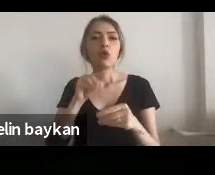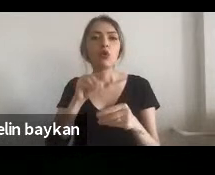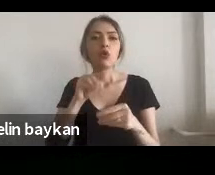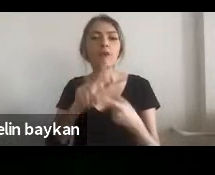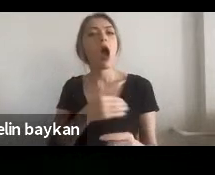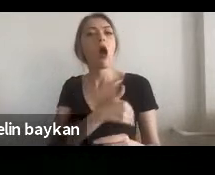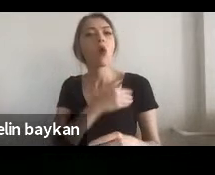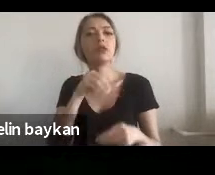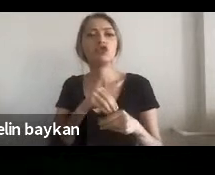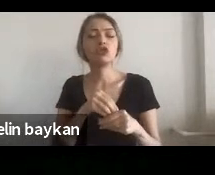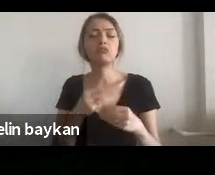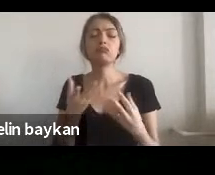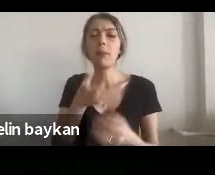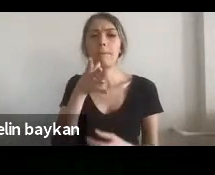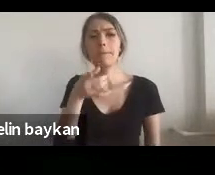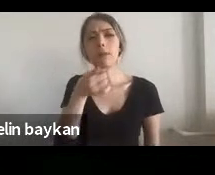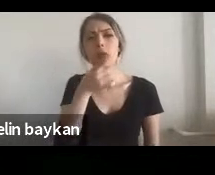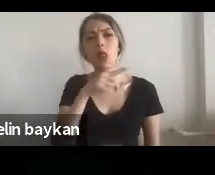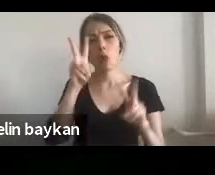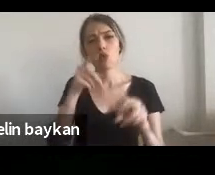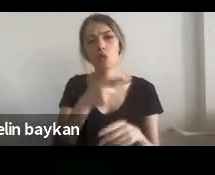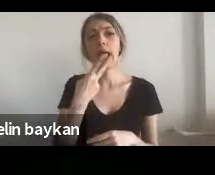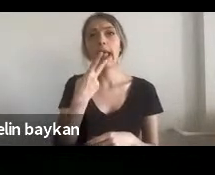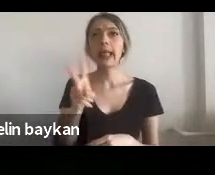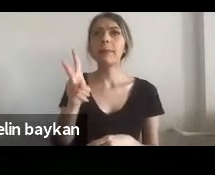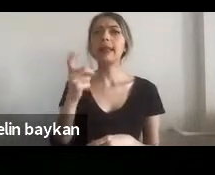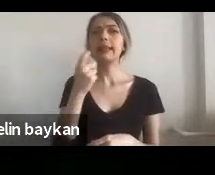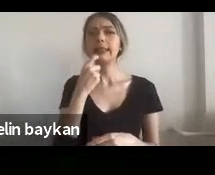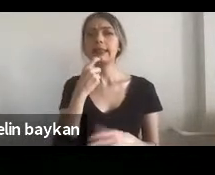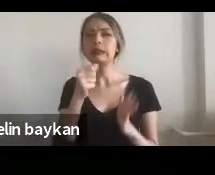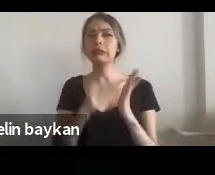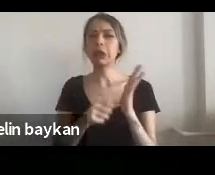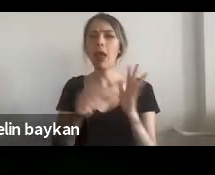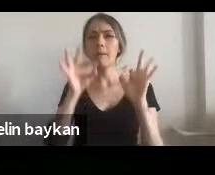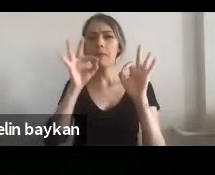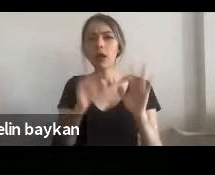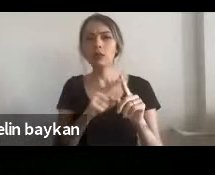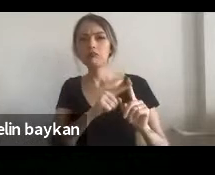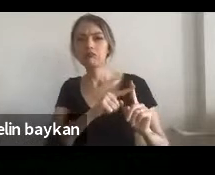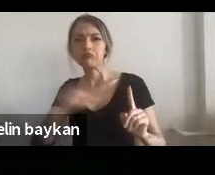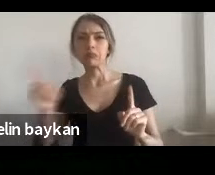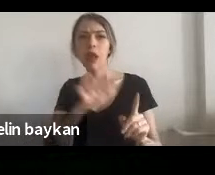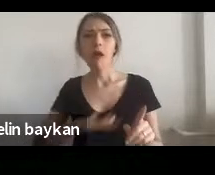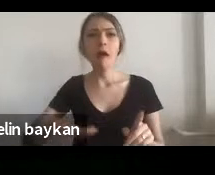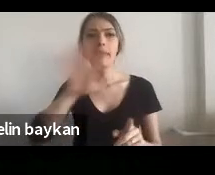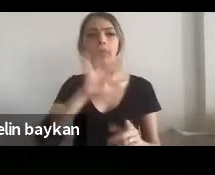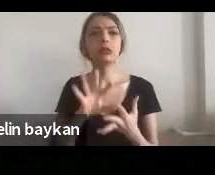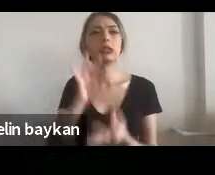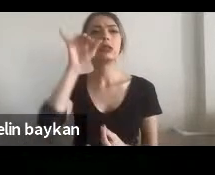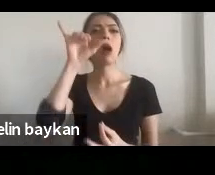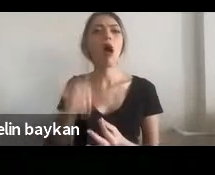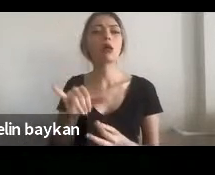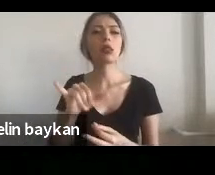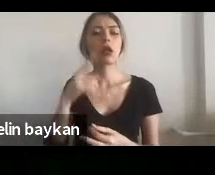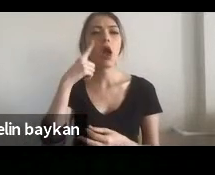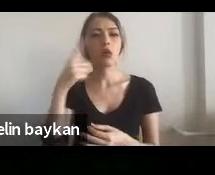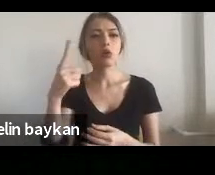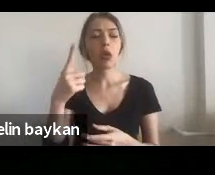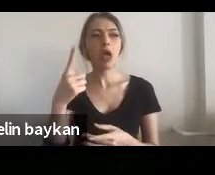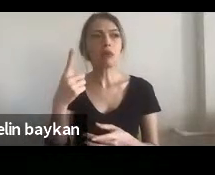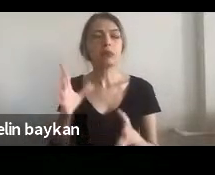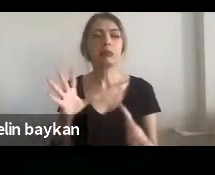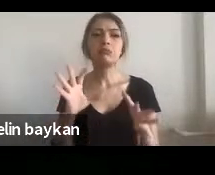Yani 2000'lerin başlarından itibaren neredeyse herkesin insan haklarıyla ilgilenen bir şekilde yolunun düştüğü bir